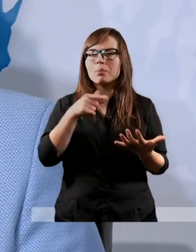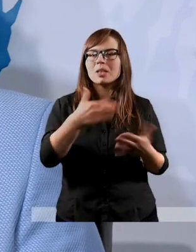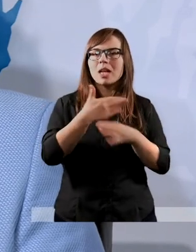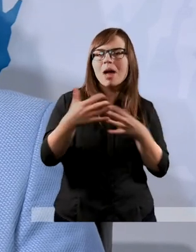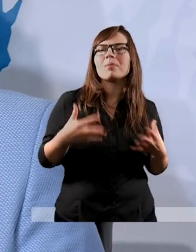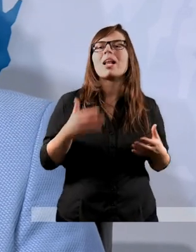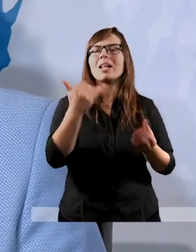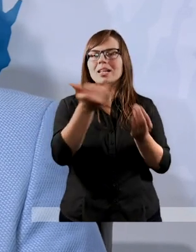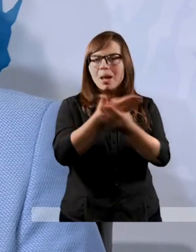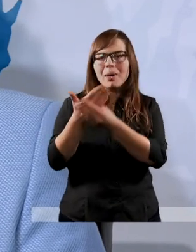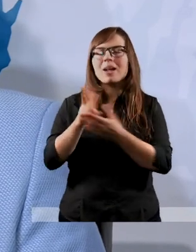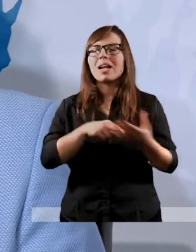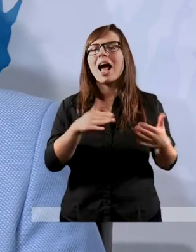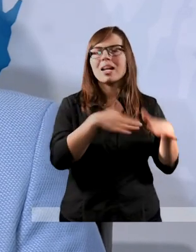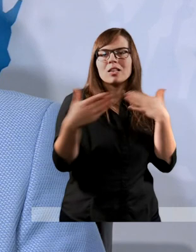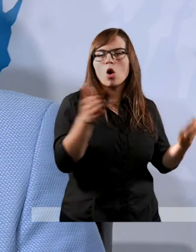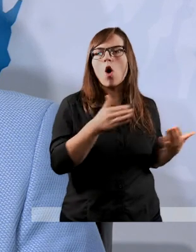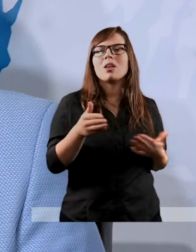wesprzeć, zapraszamy na stronie